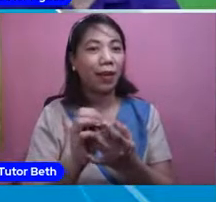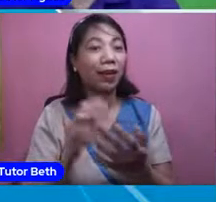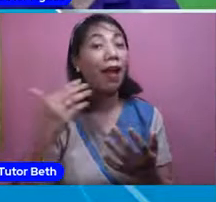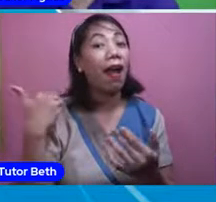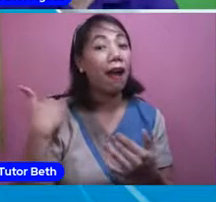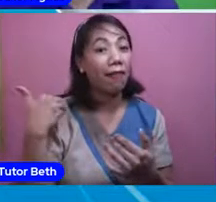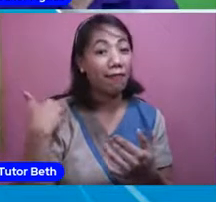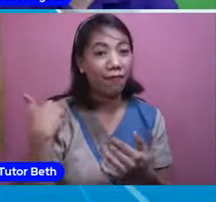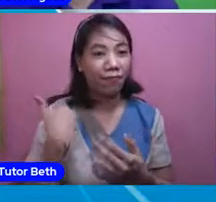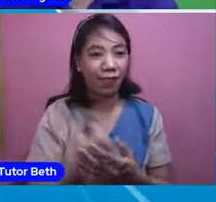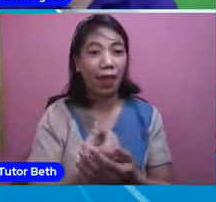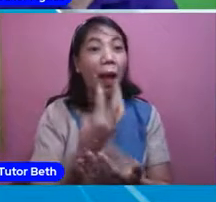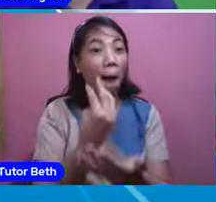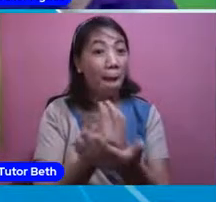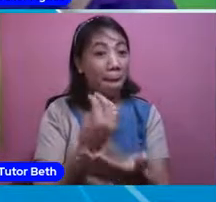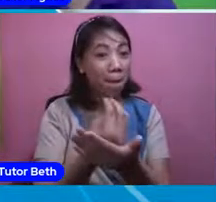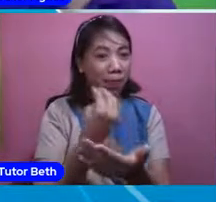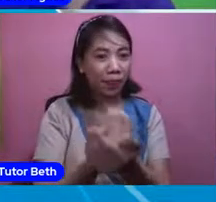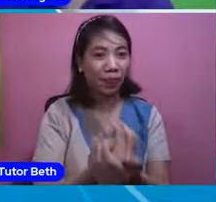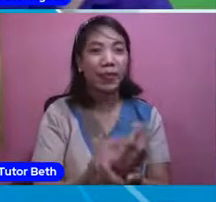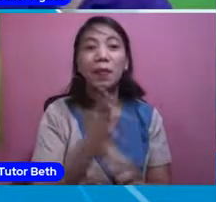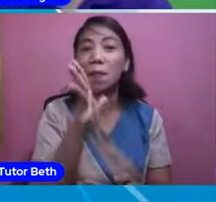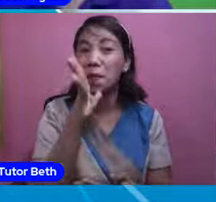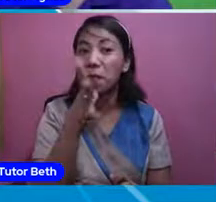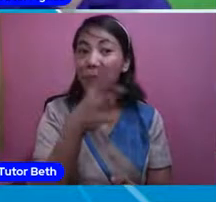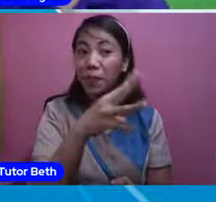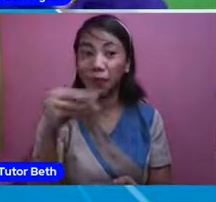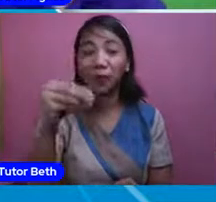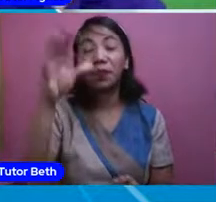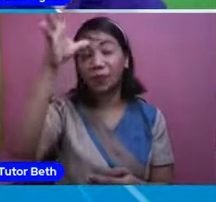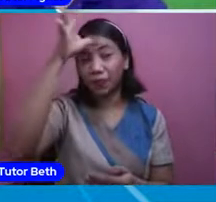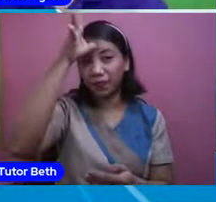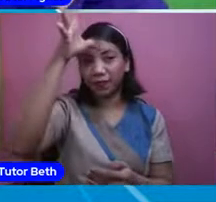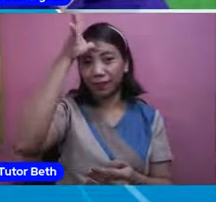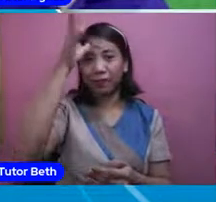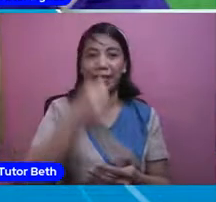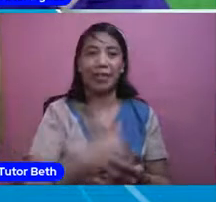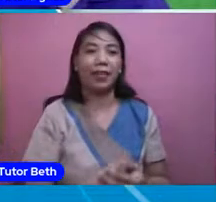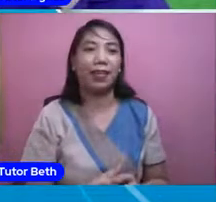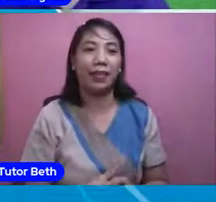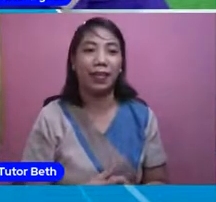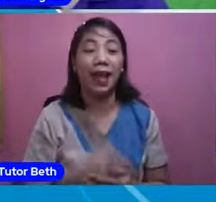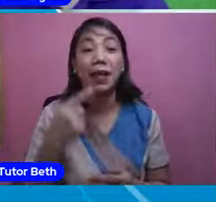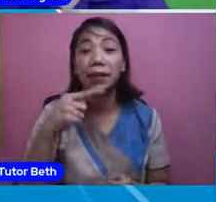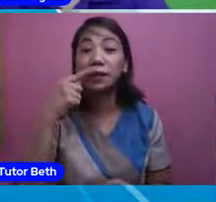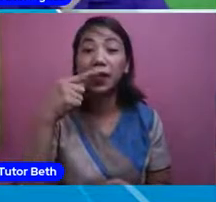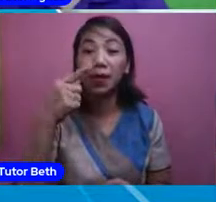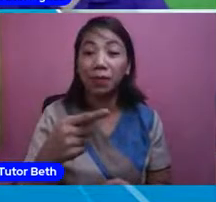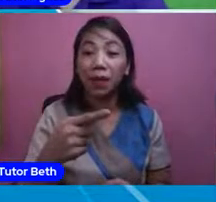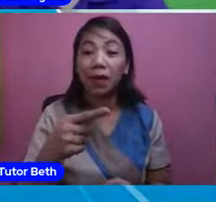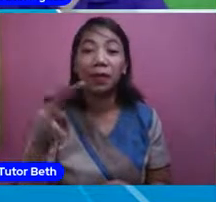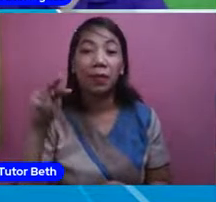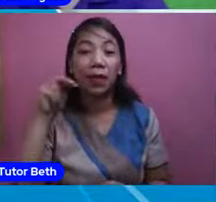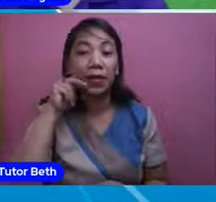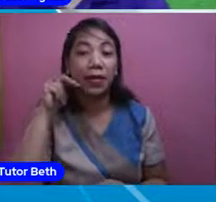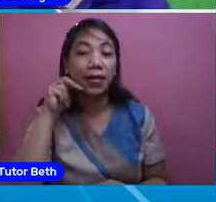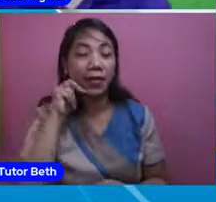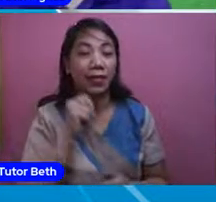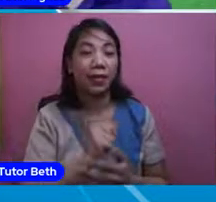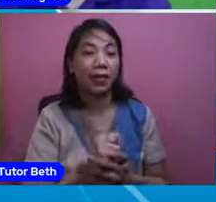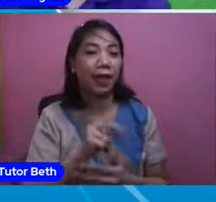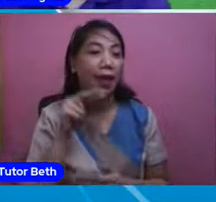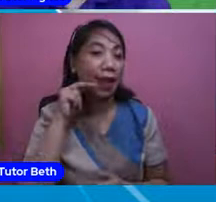Grocery ang unang pinupuntahan ng buong pamilya, diba? Sabi naman ni Nelly, ilaygan.